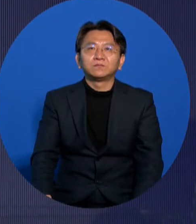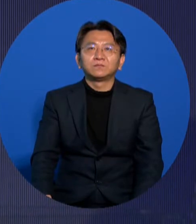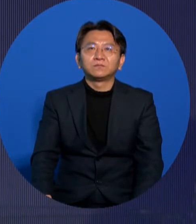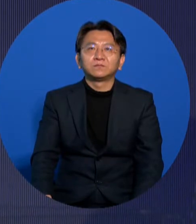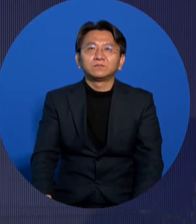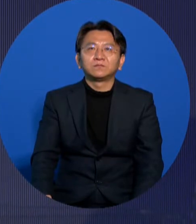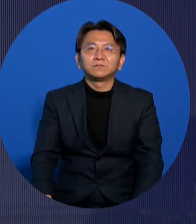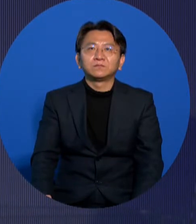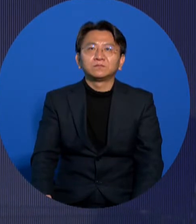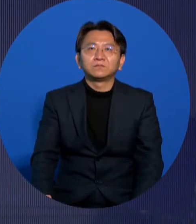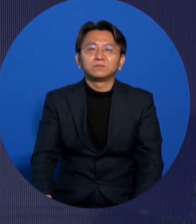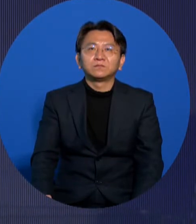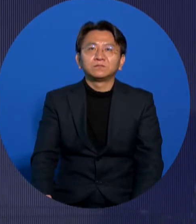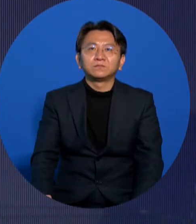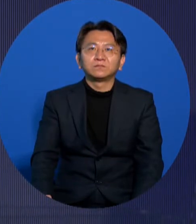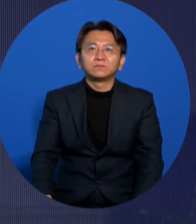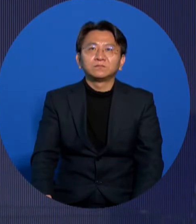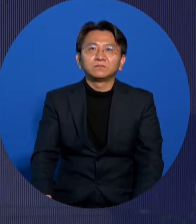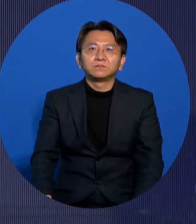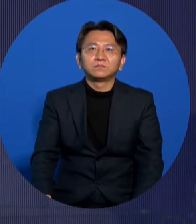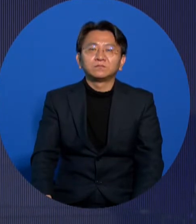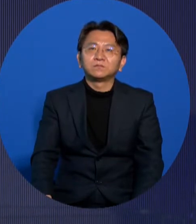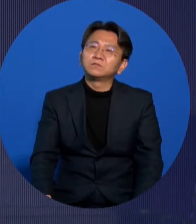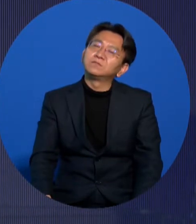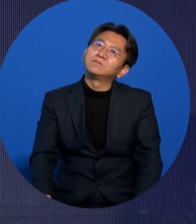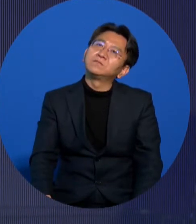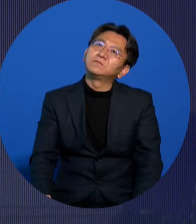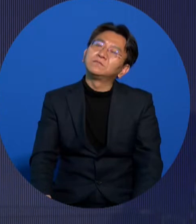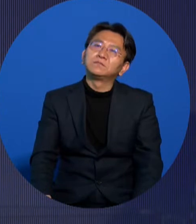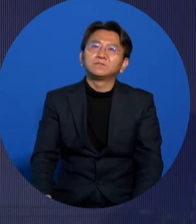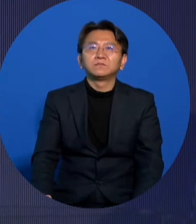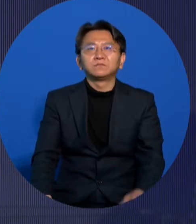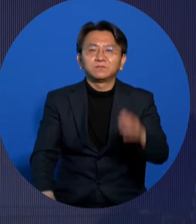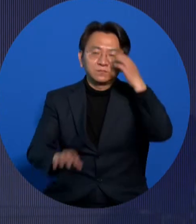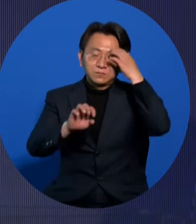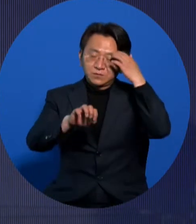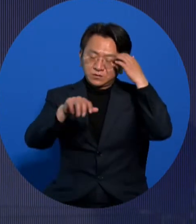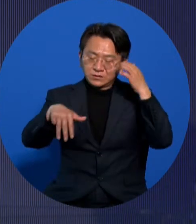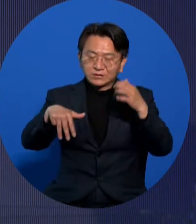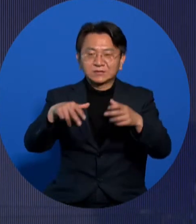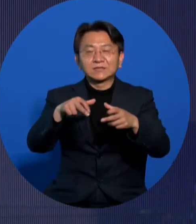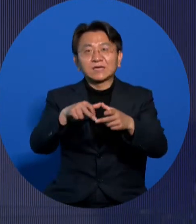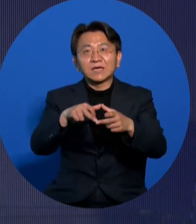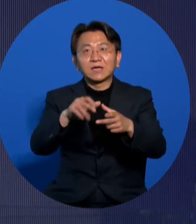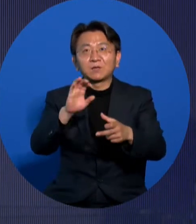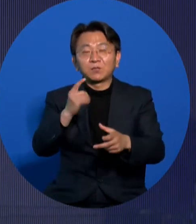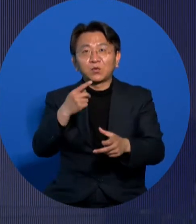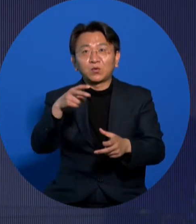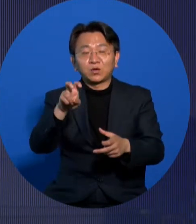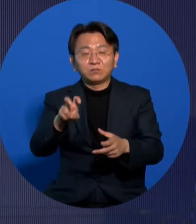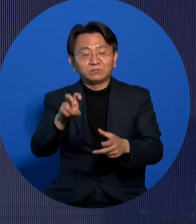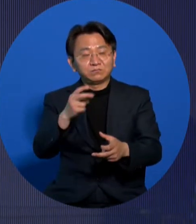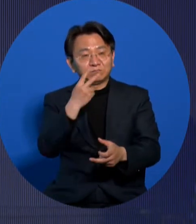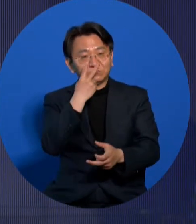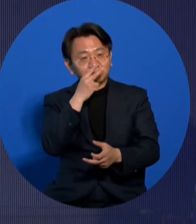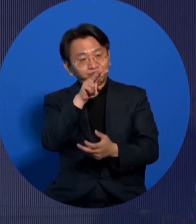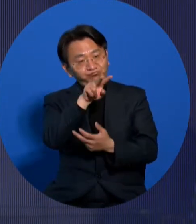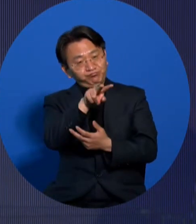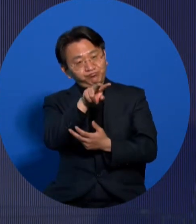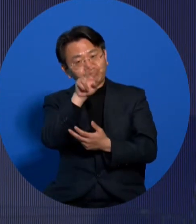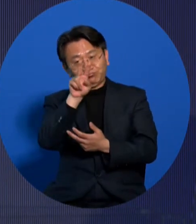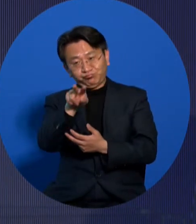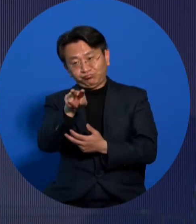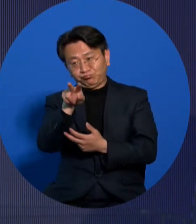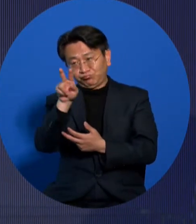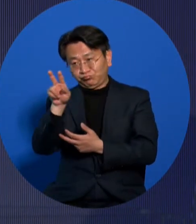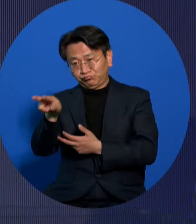지금 참여했는데 저는 이 평창 장애 포럼을 이렇게 쭉 지켜보면서